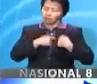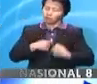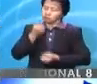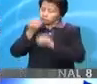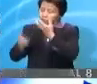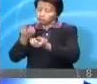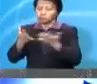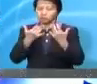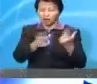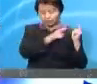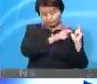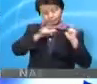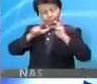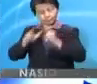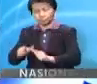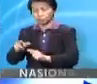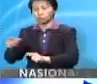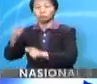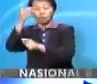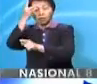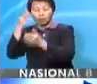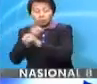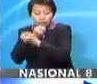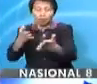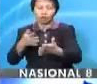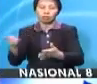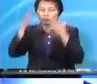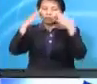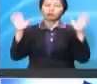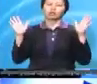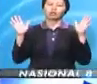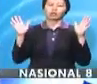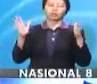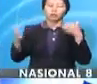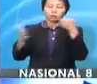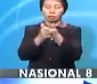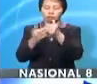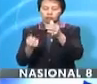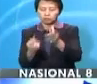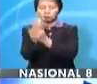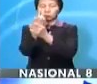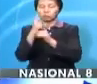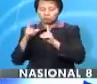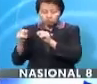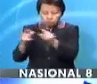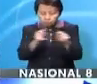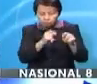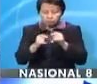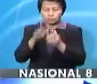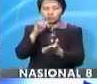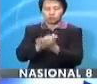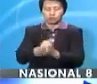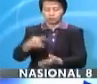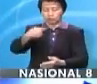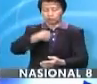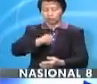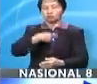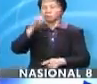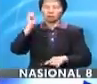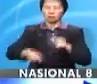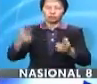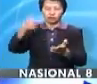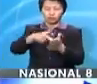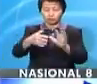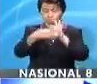ingin meletakkan jawatan diwar-warkan oleh Tun Dr. Mahathir sehingga timbul spekulasi kononnya beliau tidak boleh